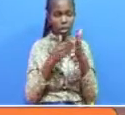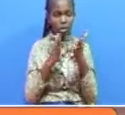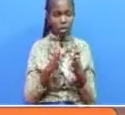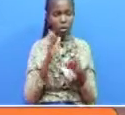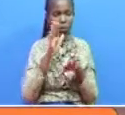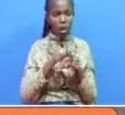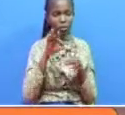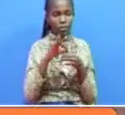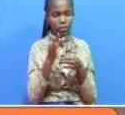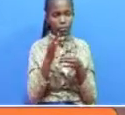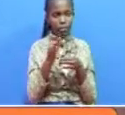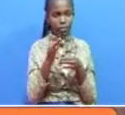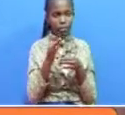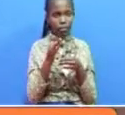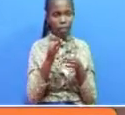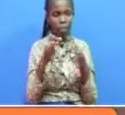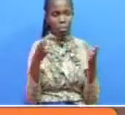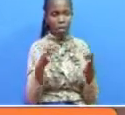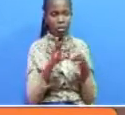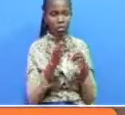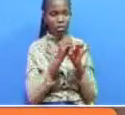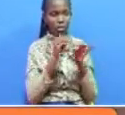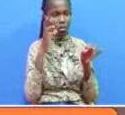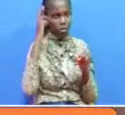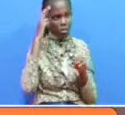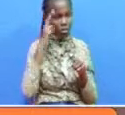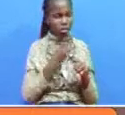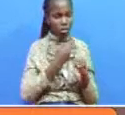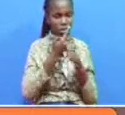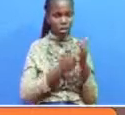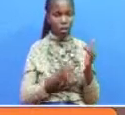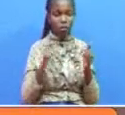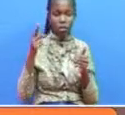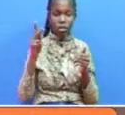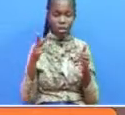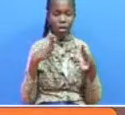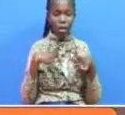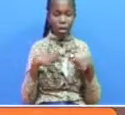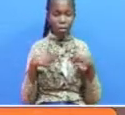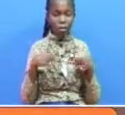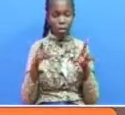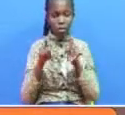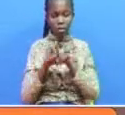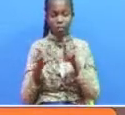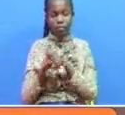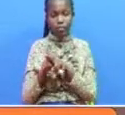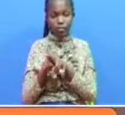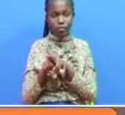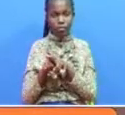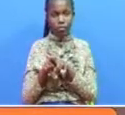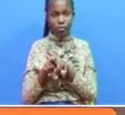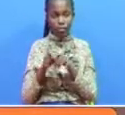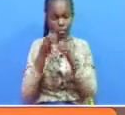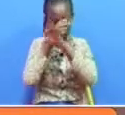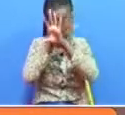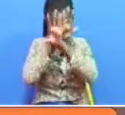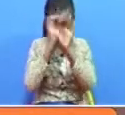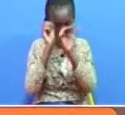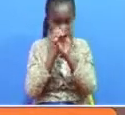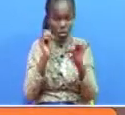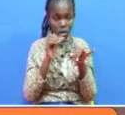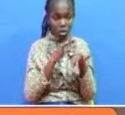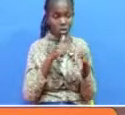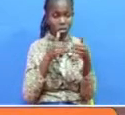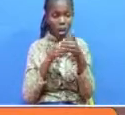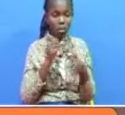lama ilete yakakosa kwa siama na choko tumitu kwa siama ma Kenya kwanza na mo maina with their new museo yolua